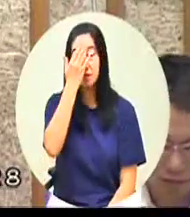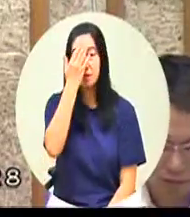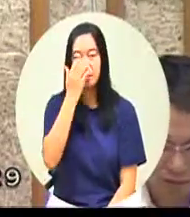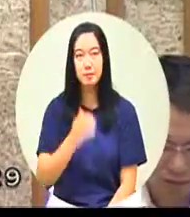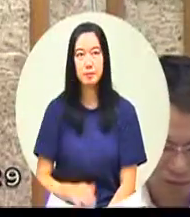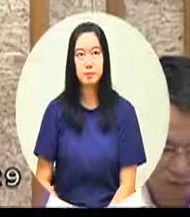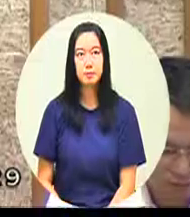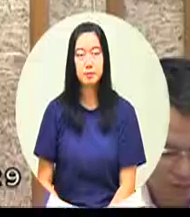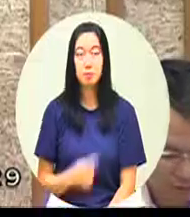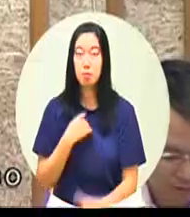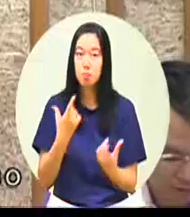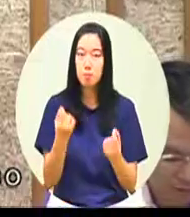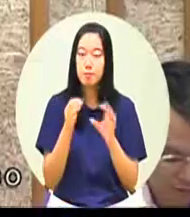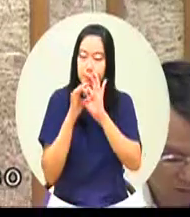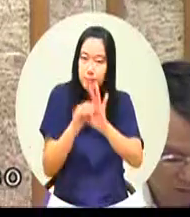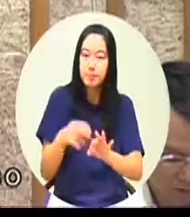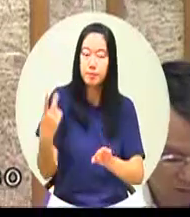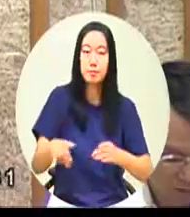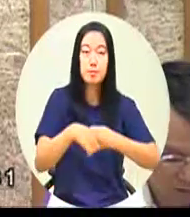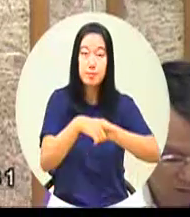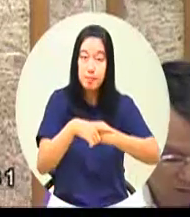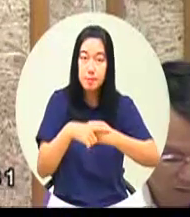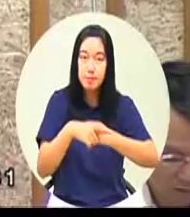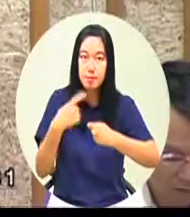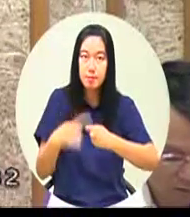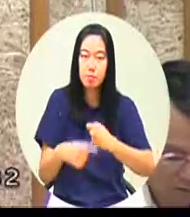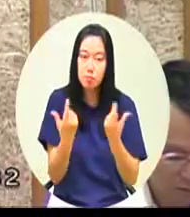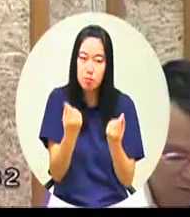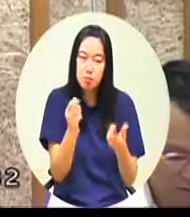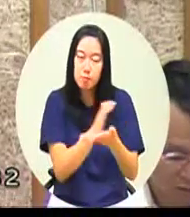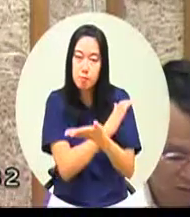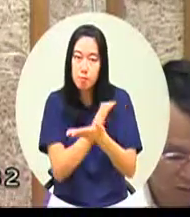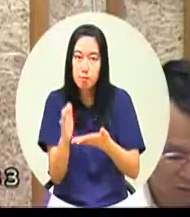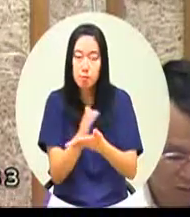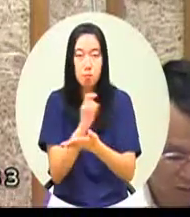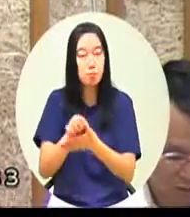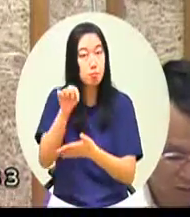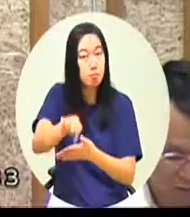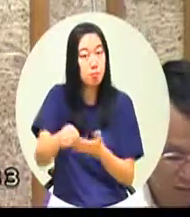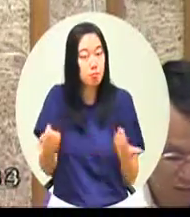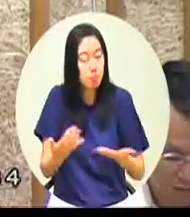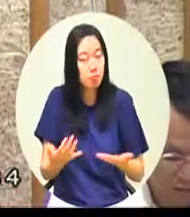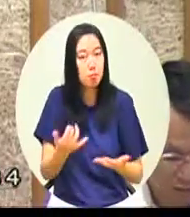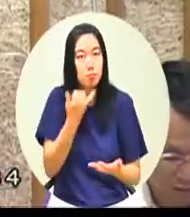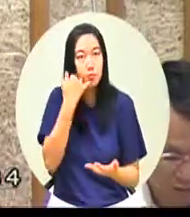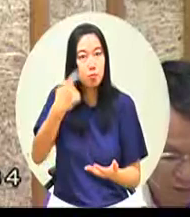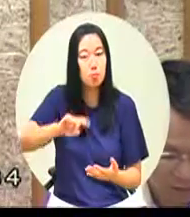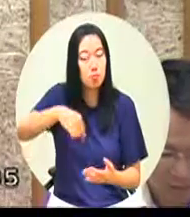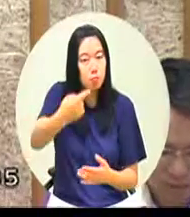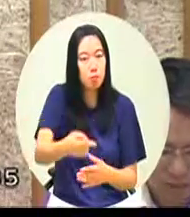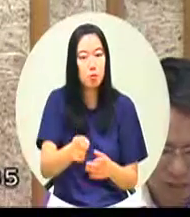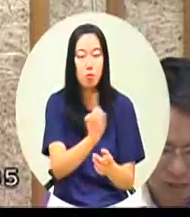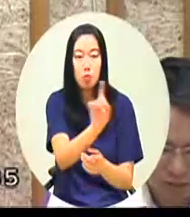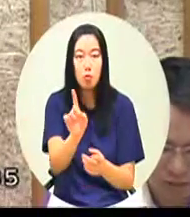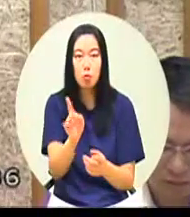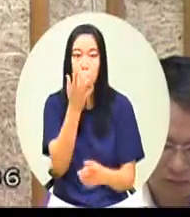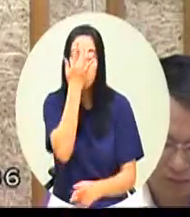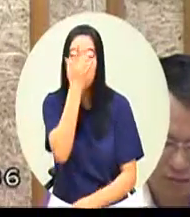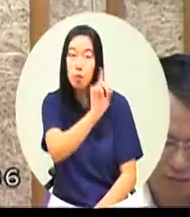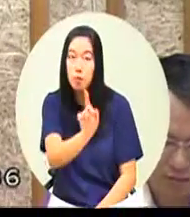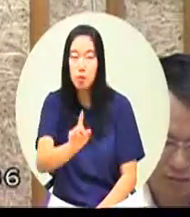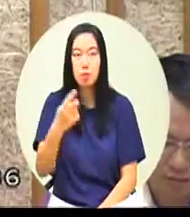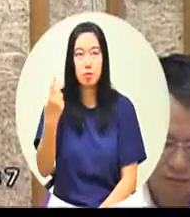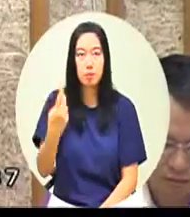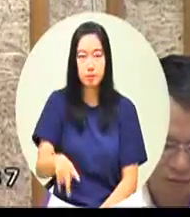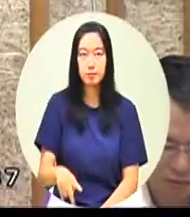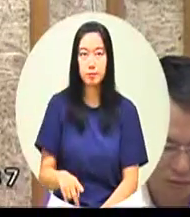讲，阮会继续来研究讲。看评估讲，看这个部分吼、哦，是不是有执行上的困难？阮会使来